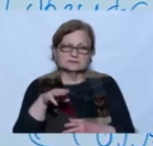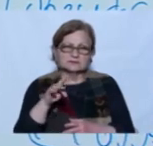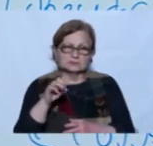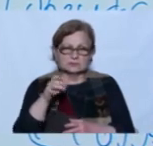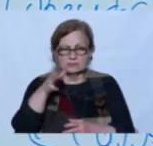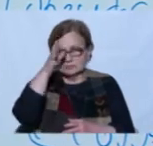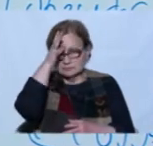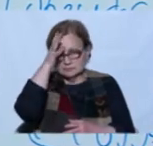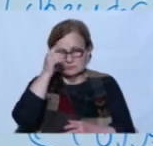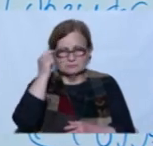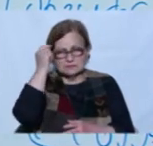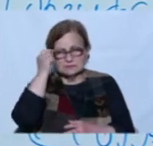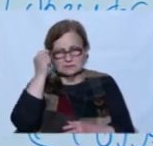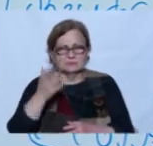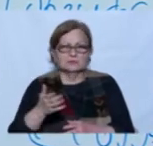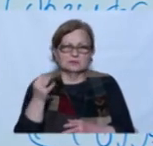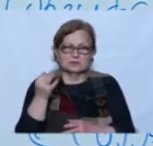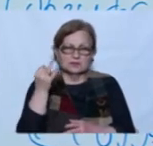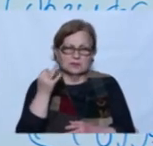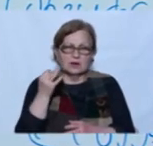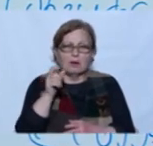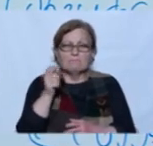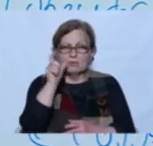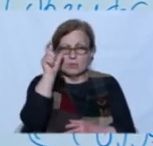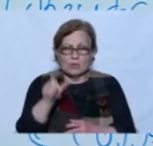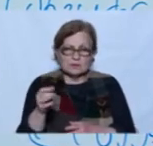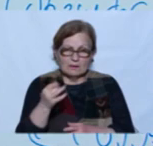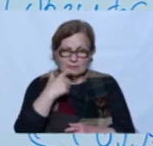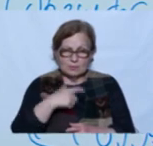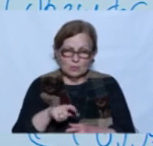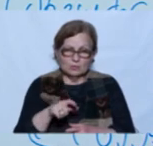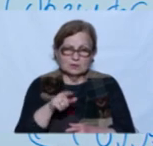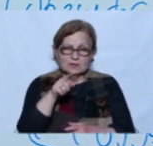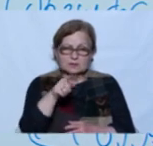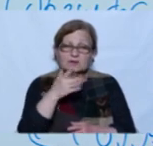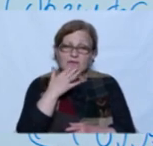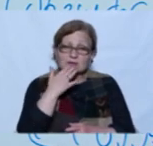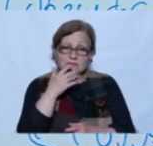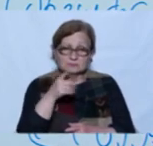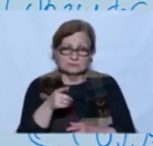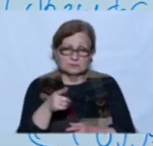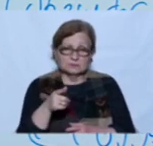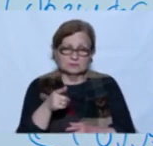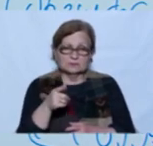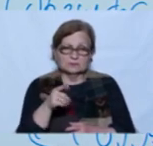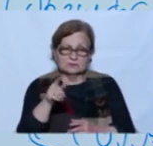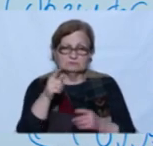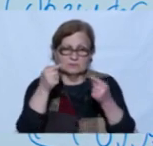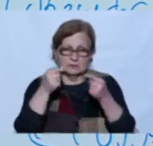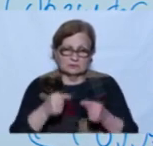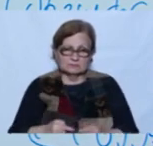ფილოსოფიური, ფსიქოლოგიური, ისტორიული, ბიოგრაფიული. აი, თქვენ ეროვნული ტესტის